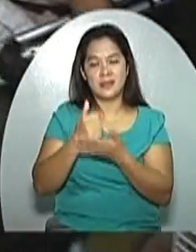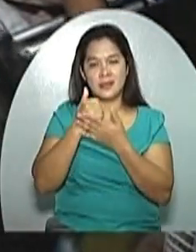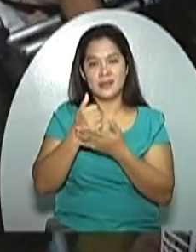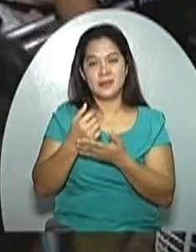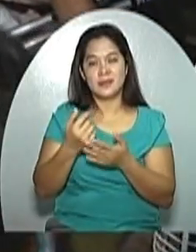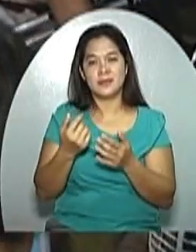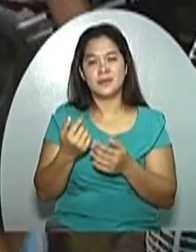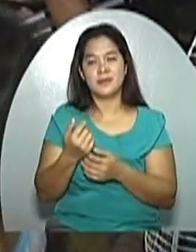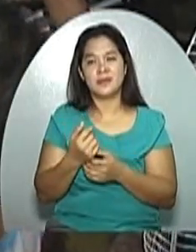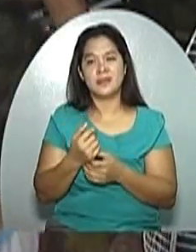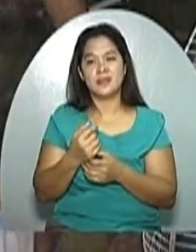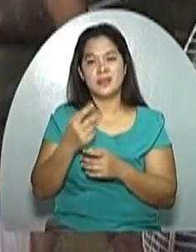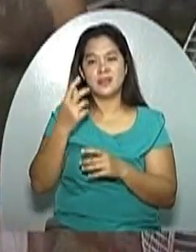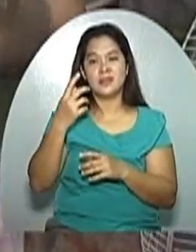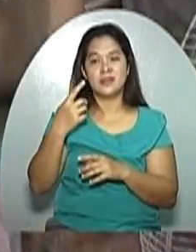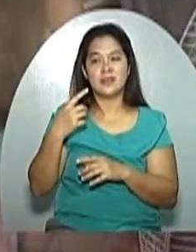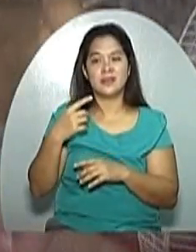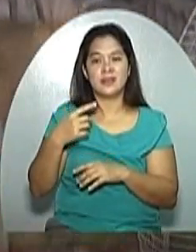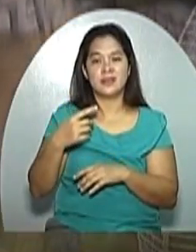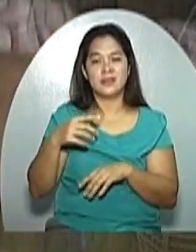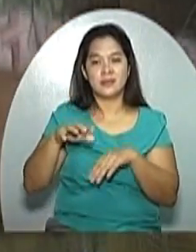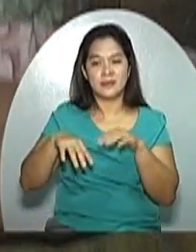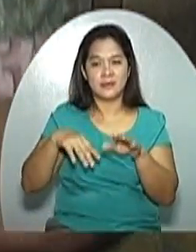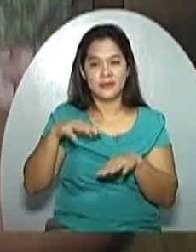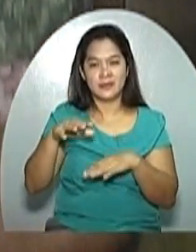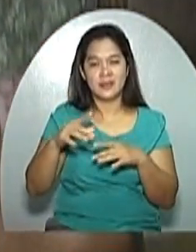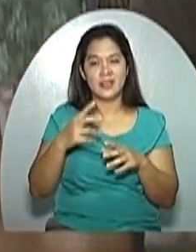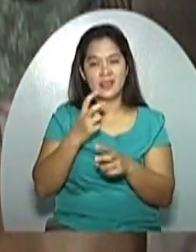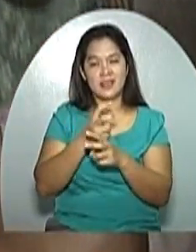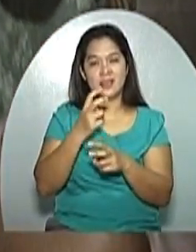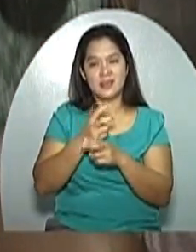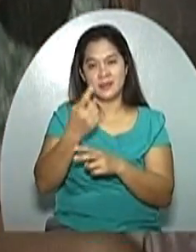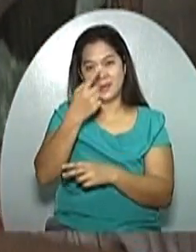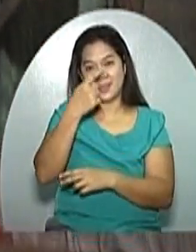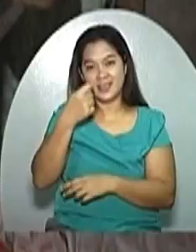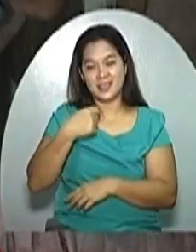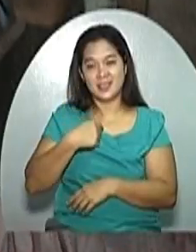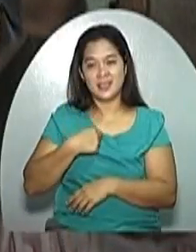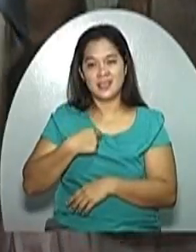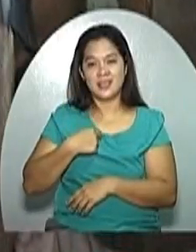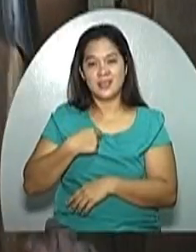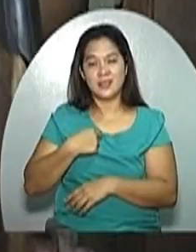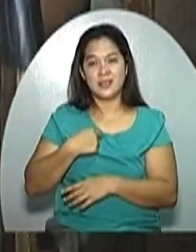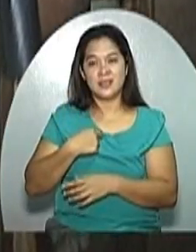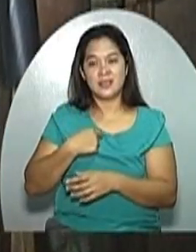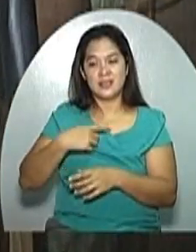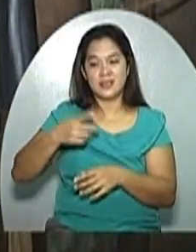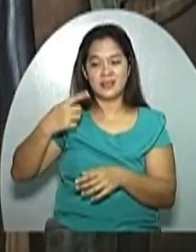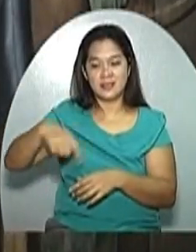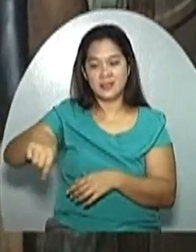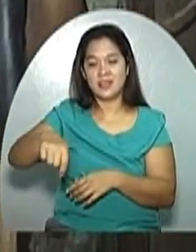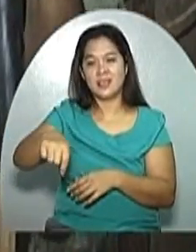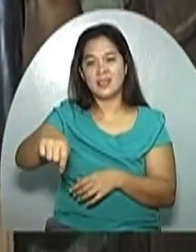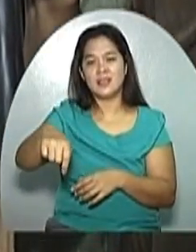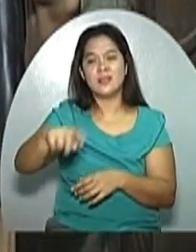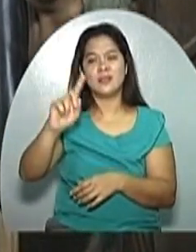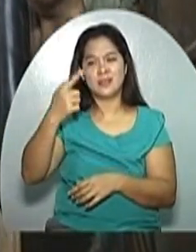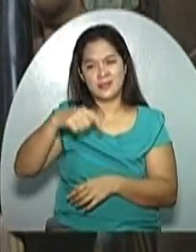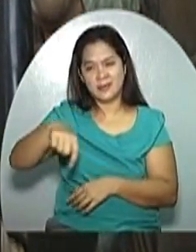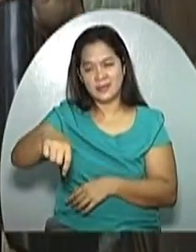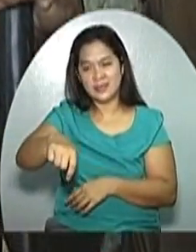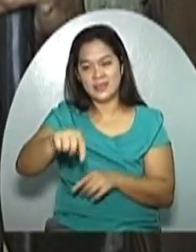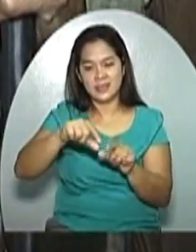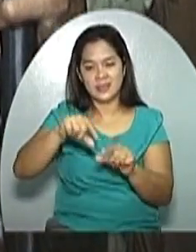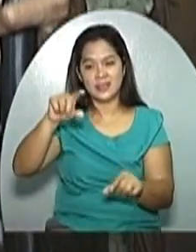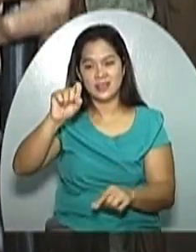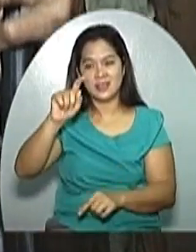po sa akin yung naituloy yung saklay na yan dahil araw-araw po gusto ko talagang maglakad. Nahirapan po ako kasi dito sa ginagawa kong itong saklay na ganito,